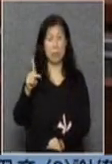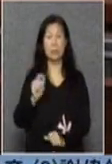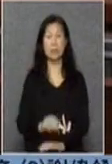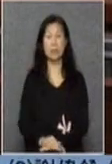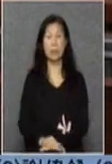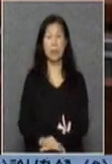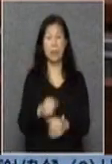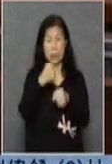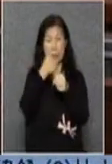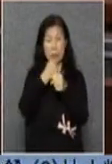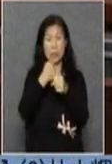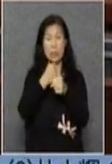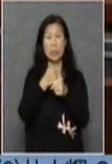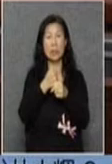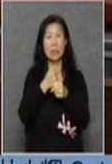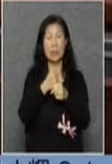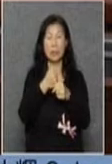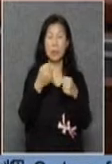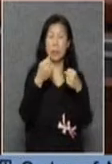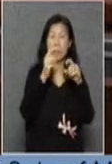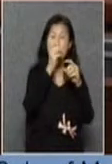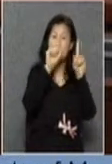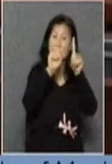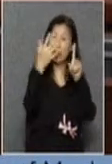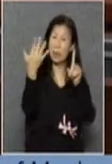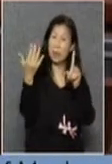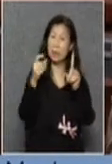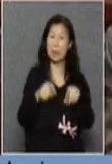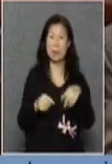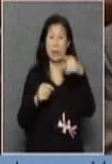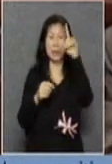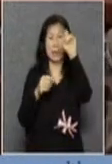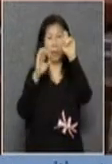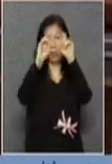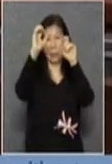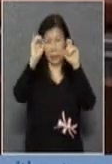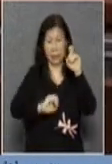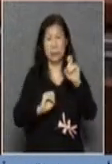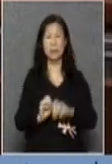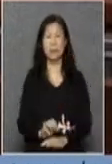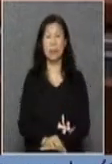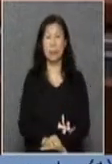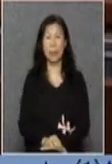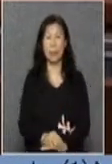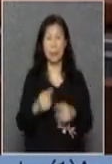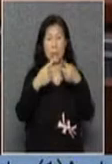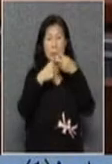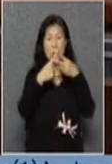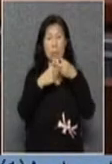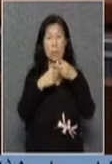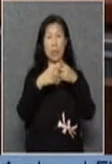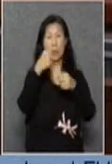行業嘅佔有嘅比率咧，服務行業係佔咗90%，工業只係